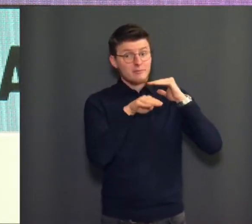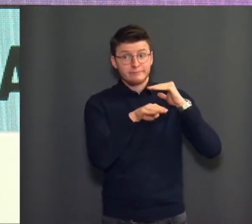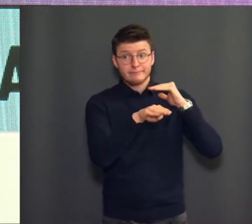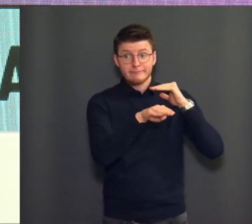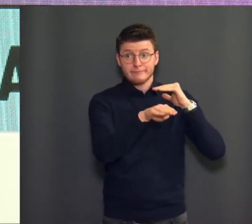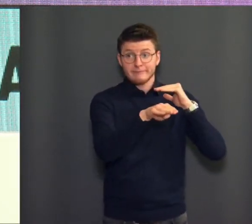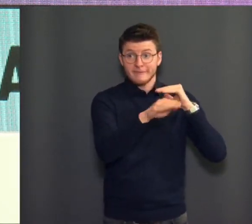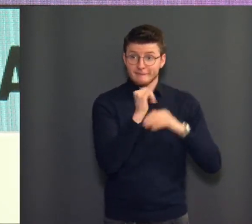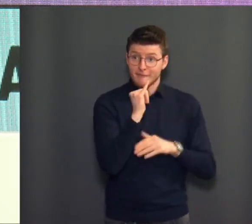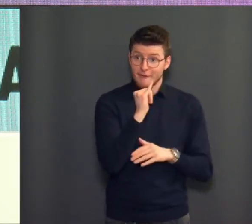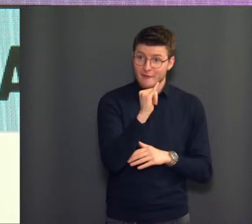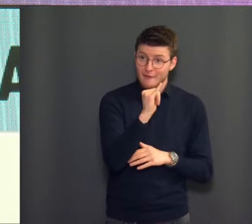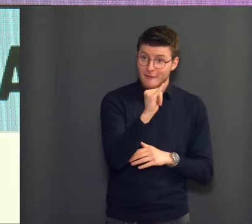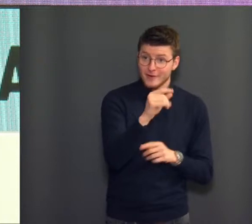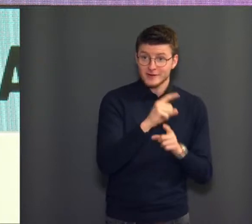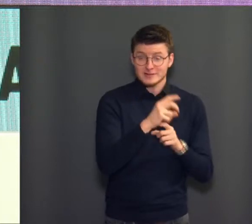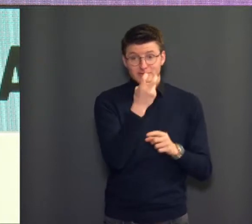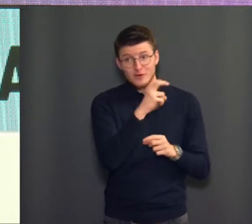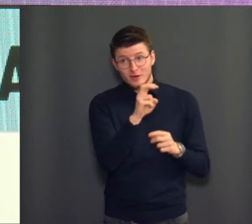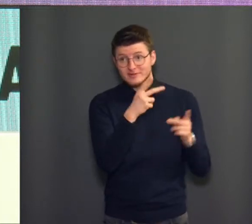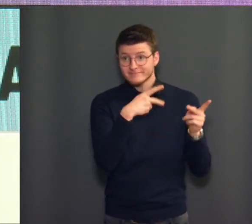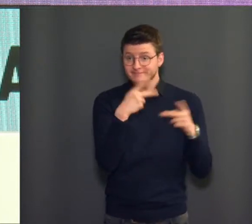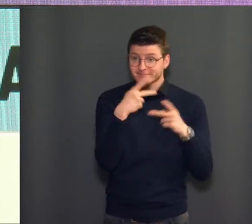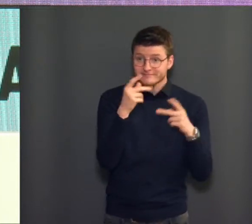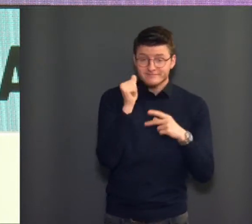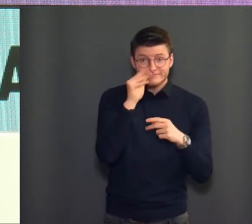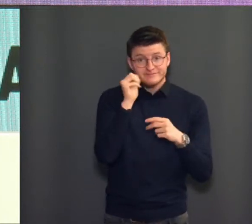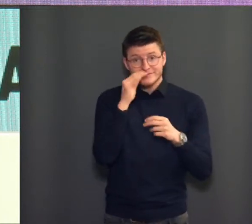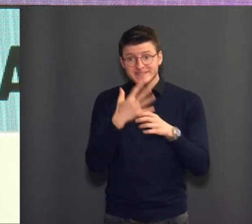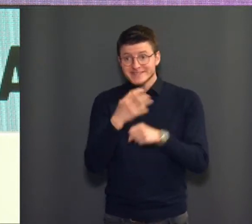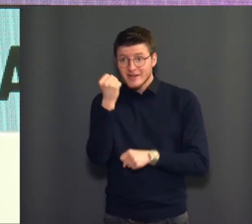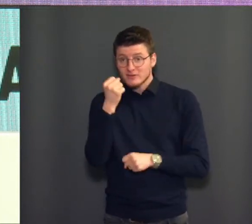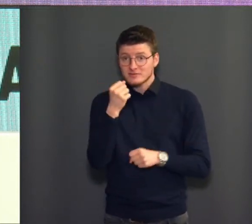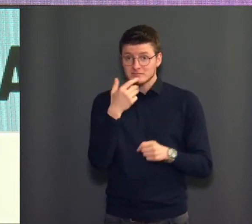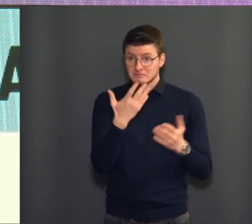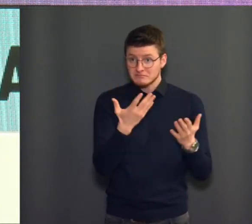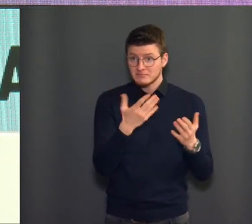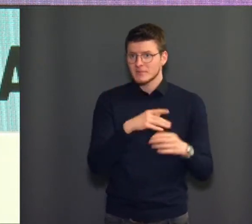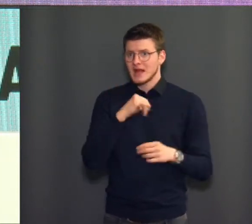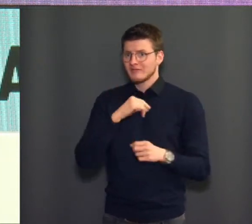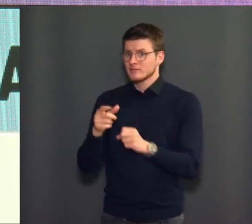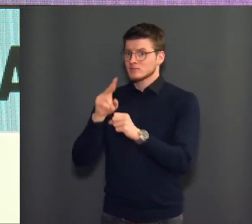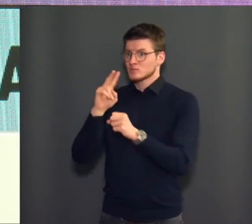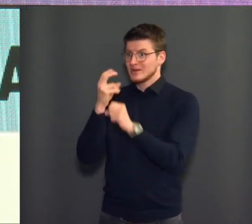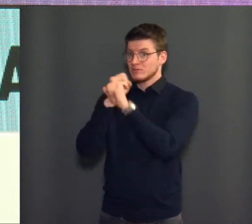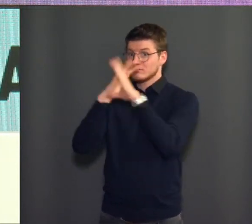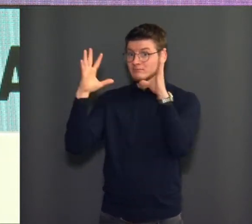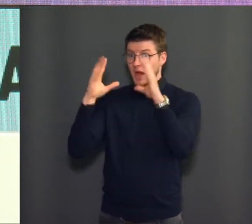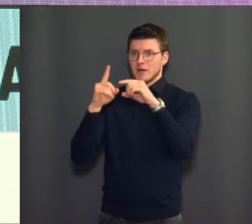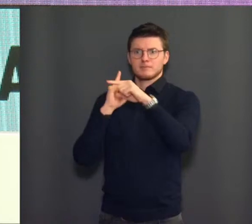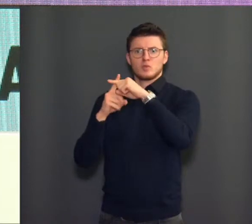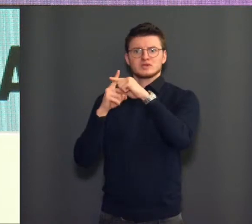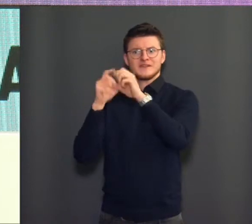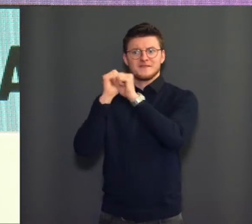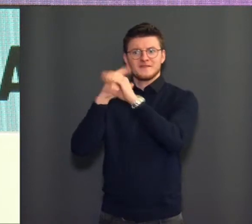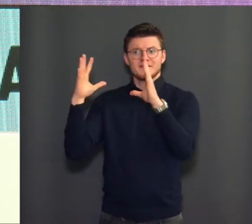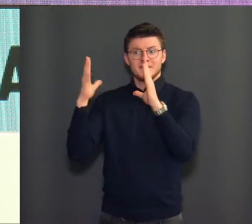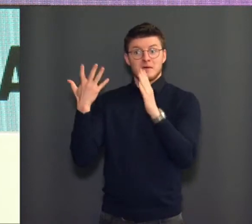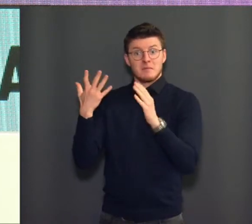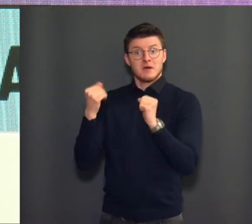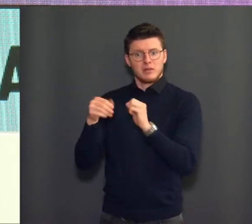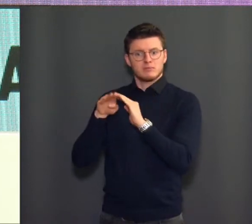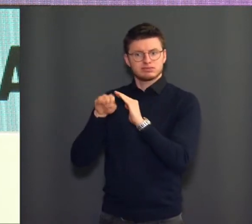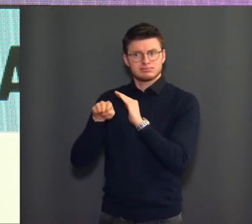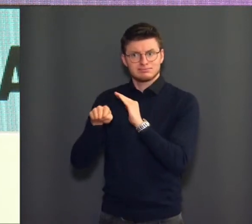optimistisch scenario waarbij we een geleidelijke daling zien van de ziekenhuisopnames. En die zouden zelfs kunnen zakken tot minder dan